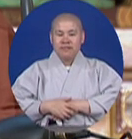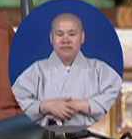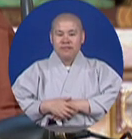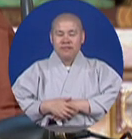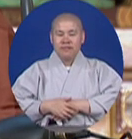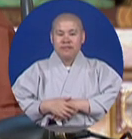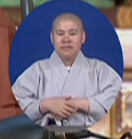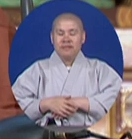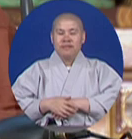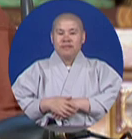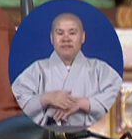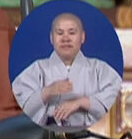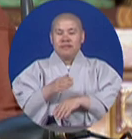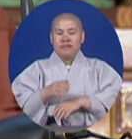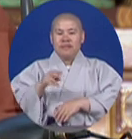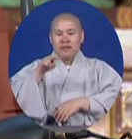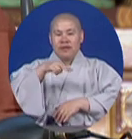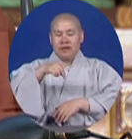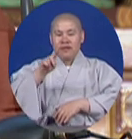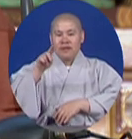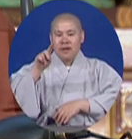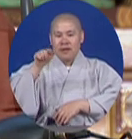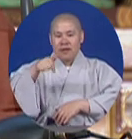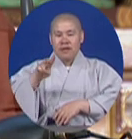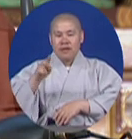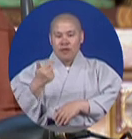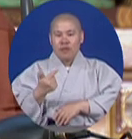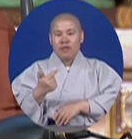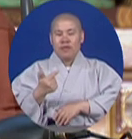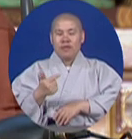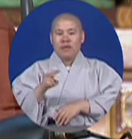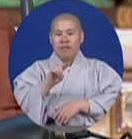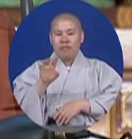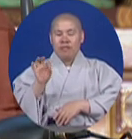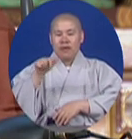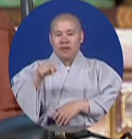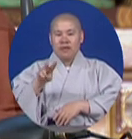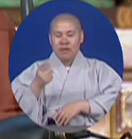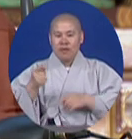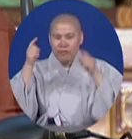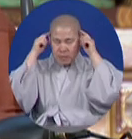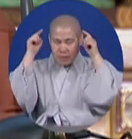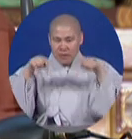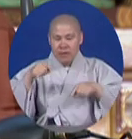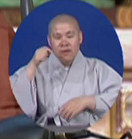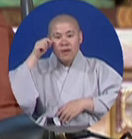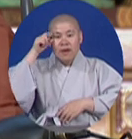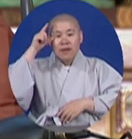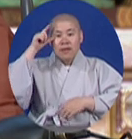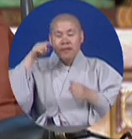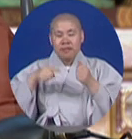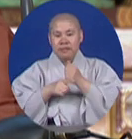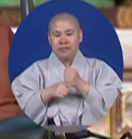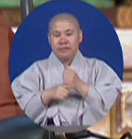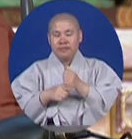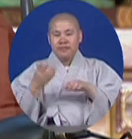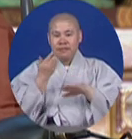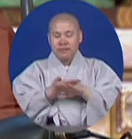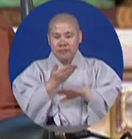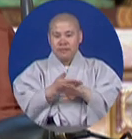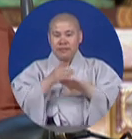사견, 망견 이렇게 얘기를 합니다. 이게 미혹입니다. 그럼 이 깨달음이라고 하는 것은 다른